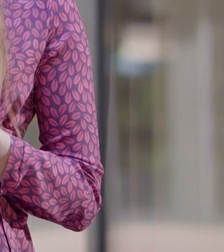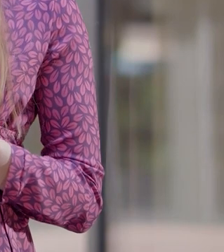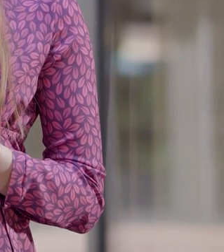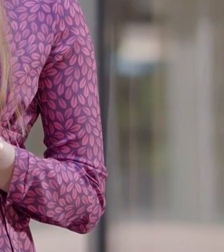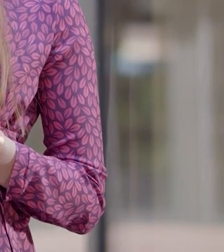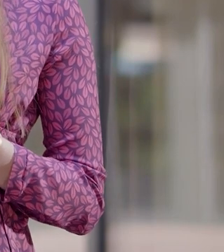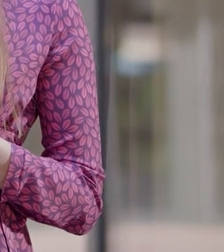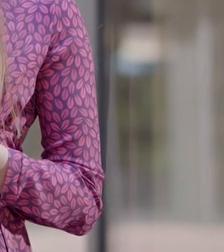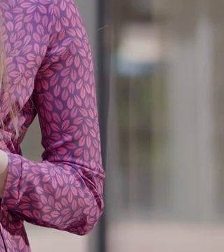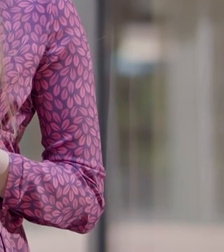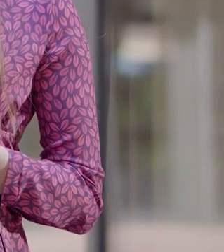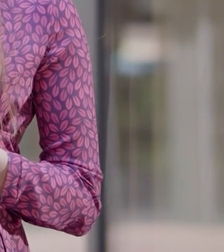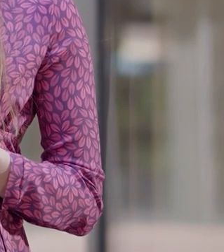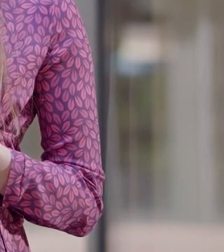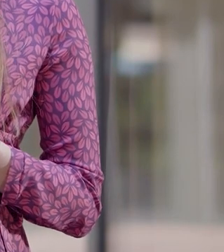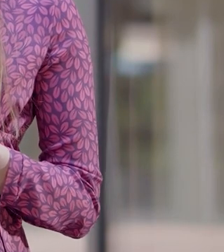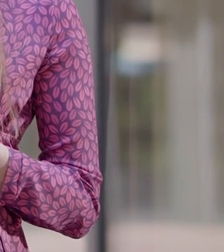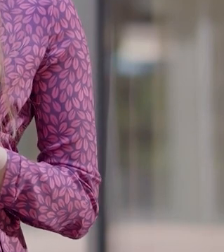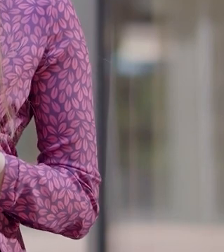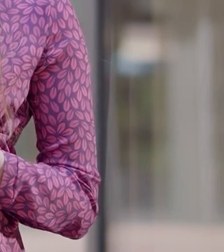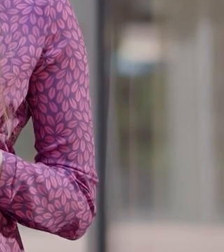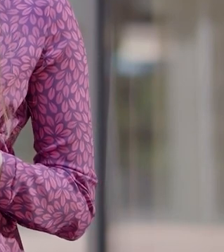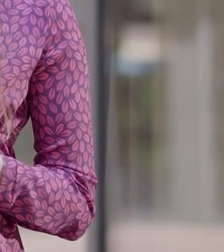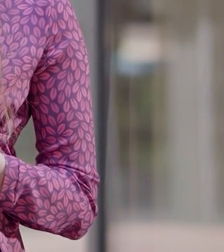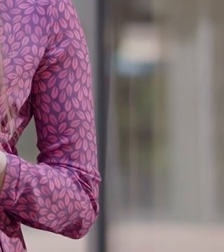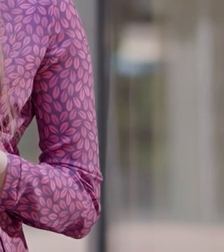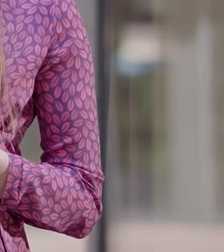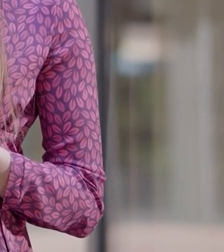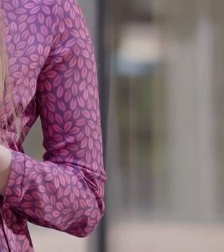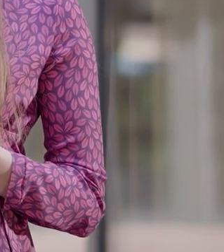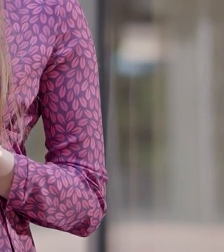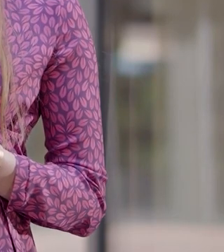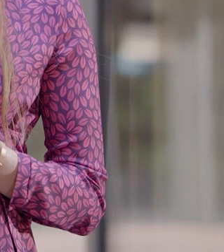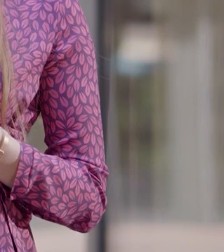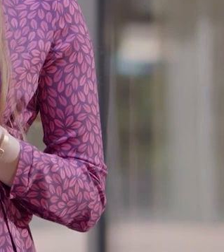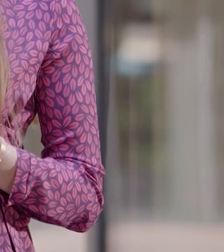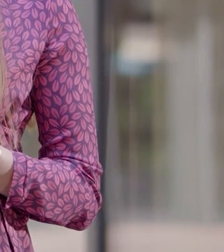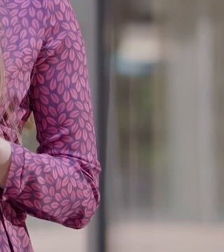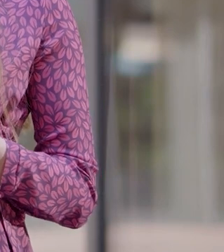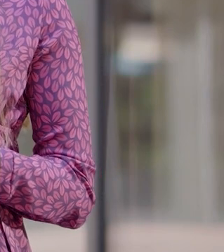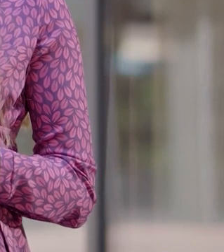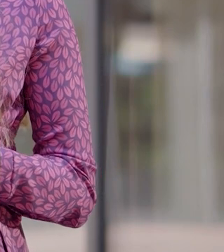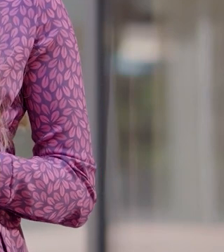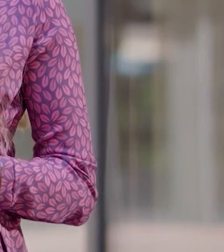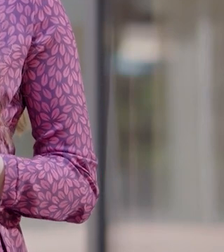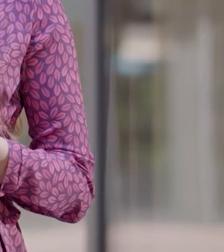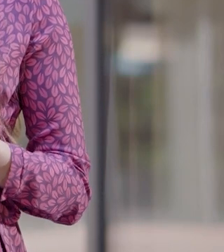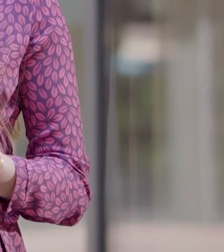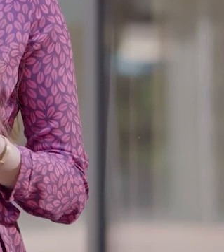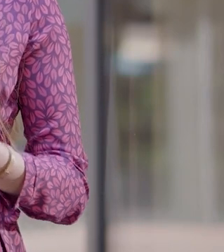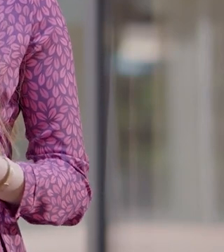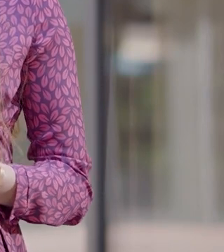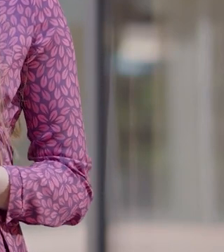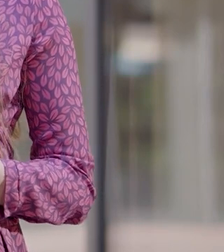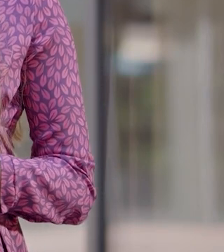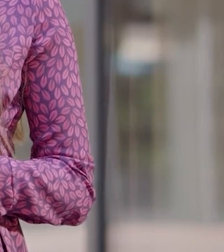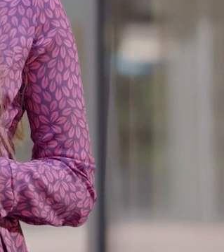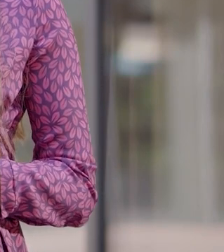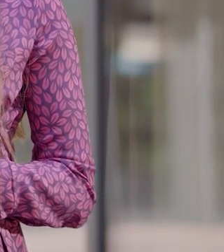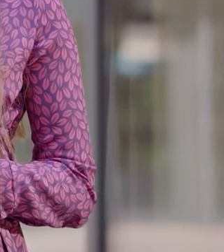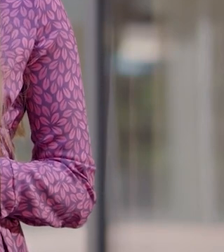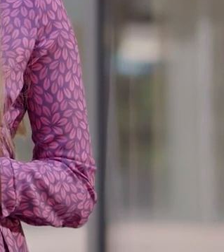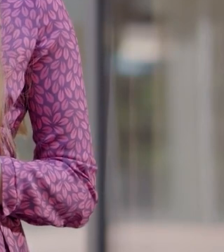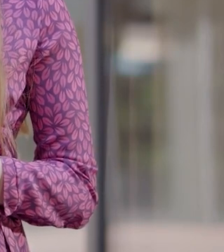przestępstw. Jest on skierowany docelowo do osób, które w przyszłości myślą o pracy w sektorze pomocowym i studenci dzięki